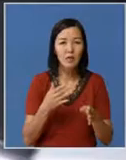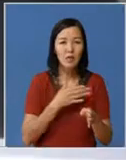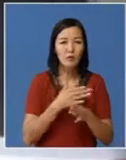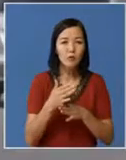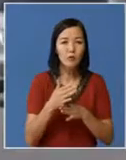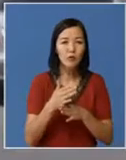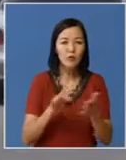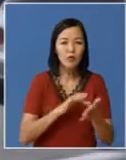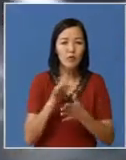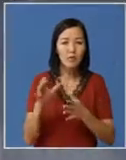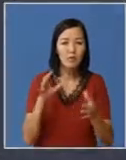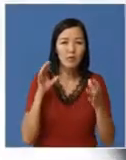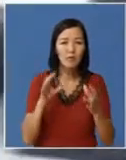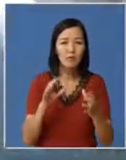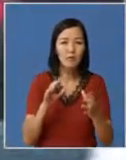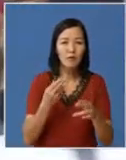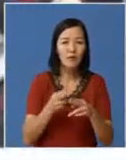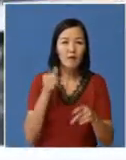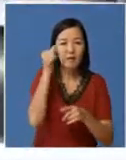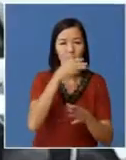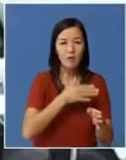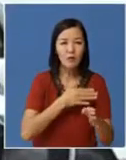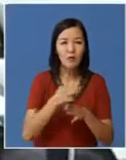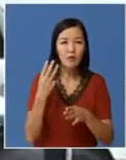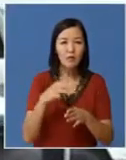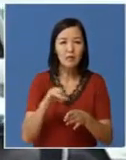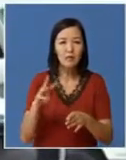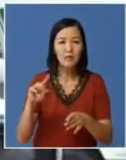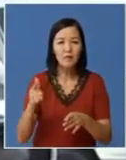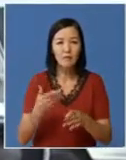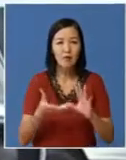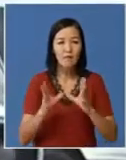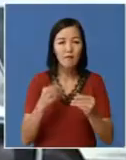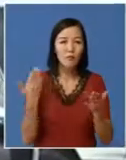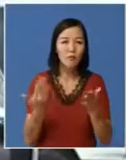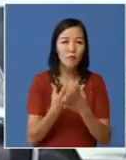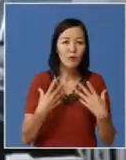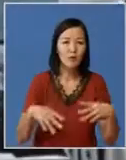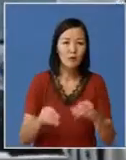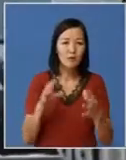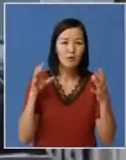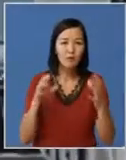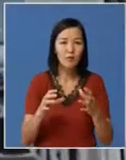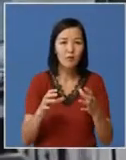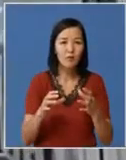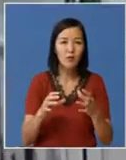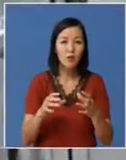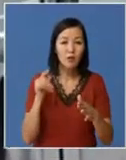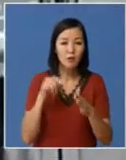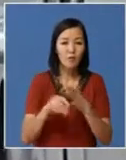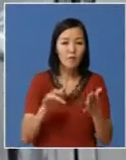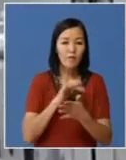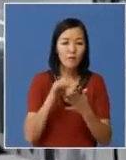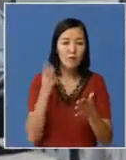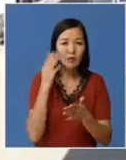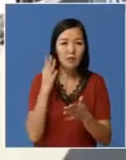только городским автобусам. В этом году им выделили 30 миллиардов тенге. В итоге новый общественный транспорт курсирует только в Алматы, а